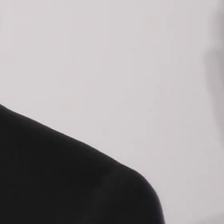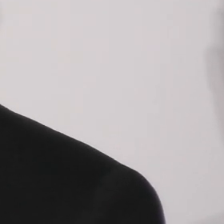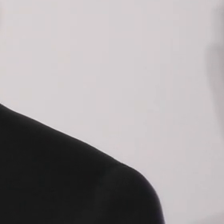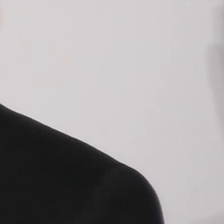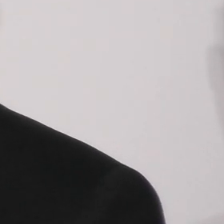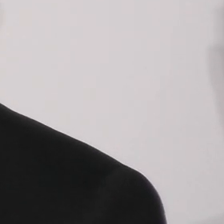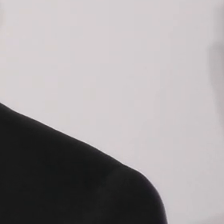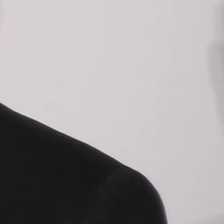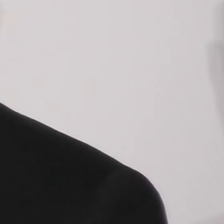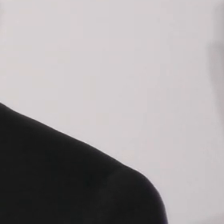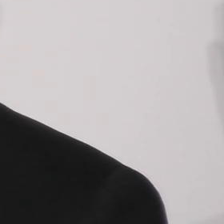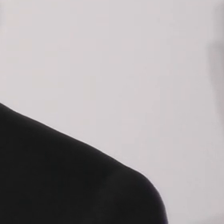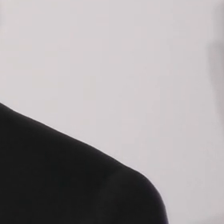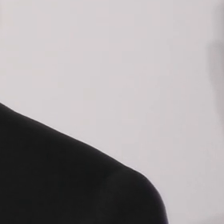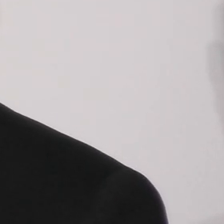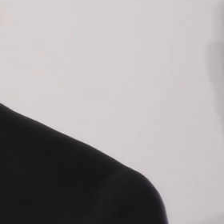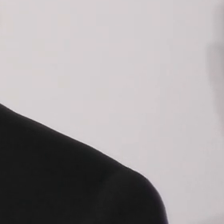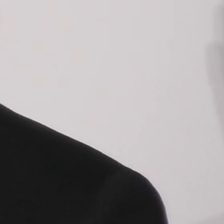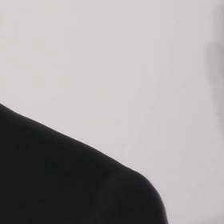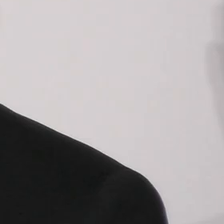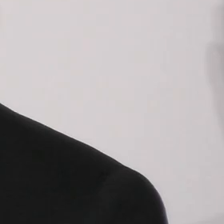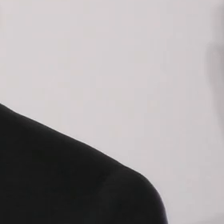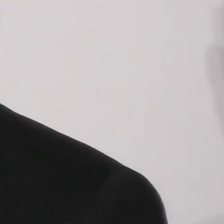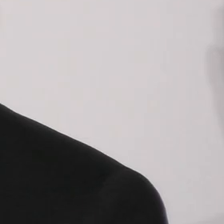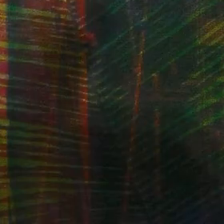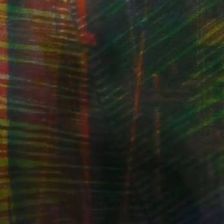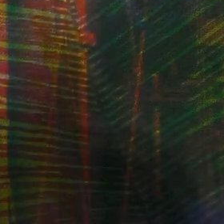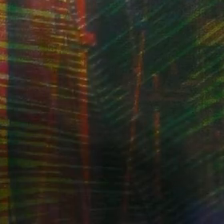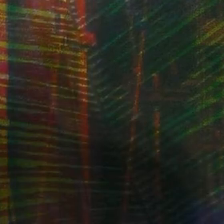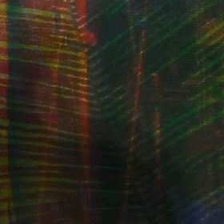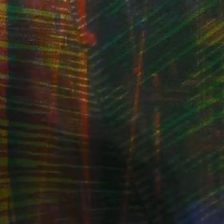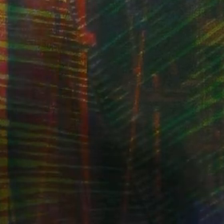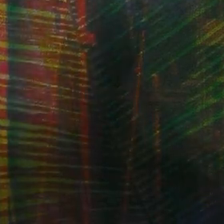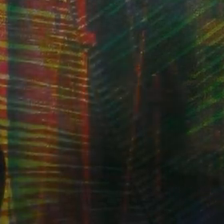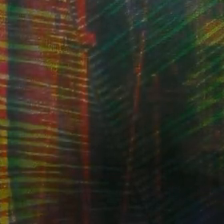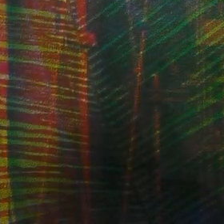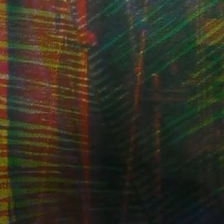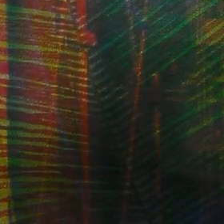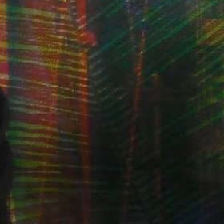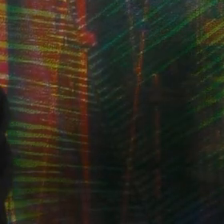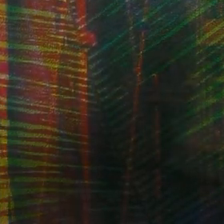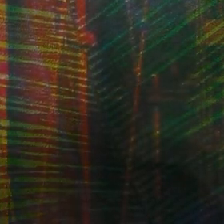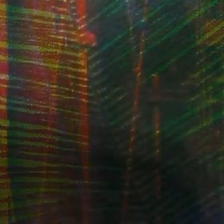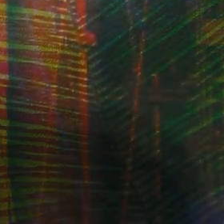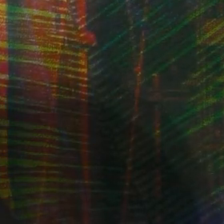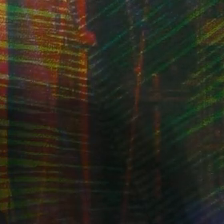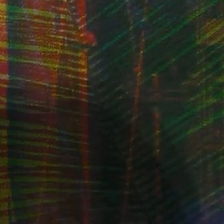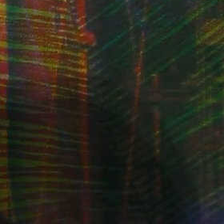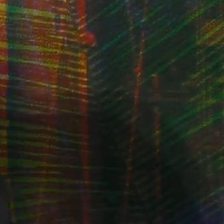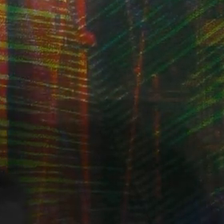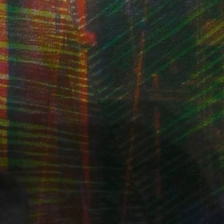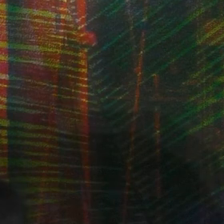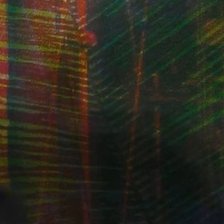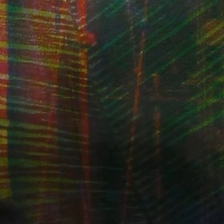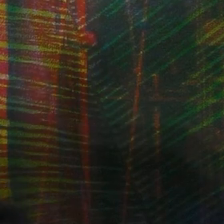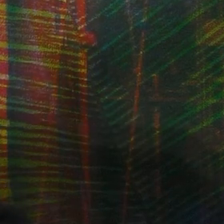Mais ça ne va pas se passer de cette manière-là. Le pingouin sera vivant. Auguste va l'emmener chez lui, le mettre